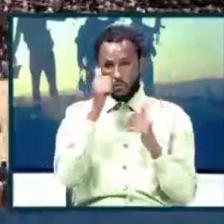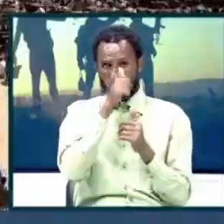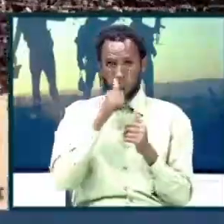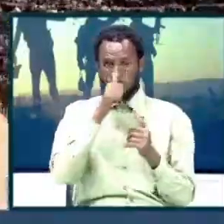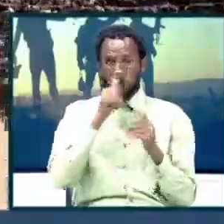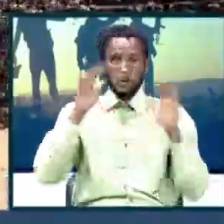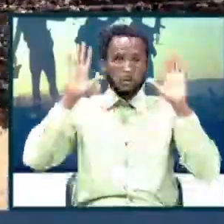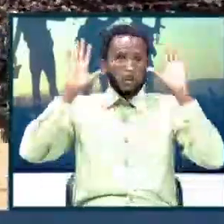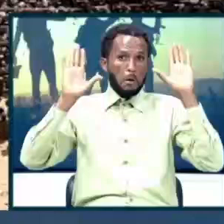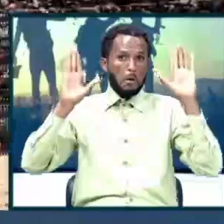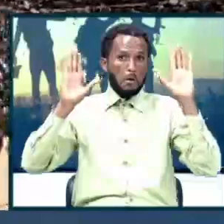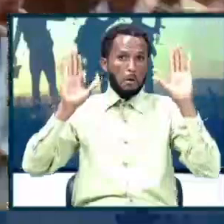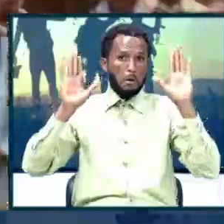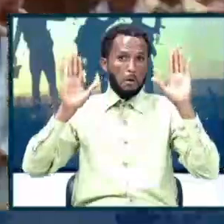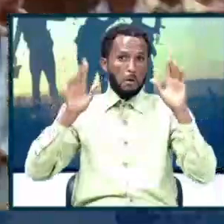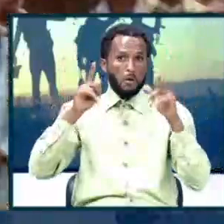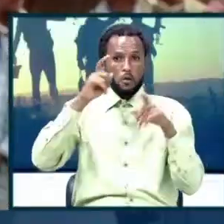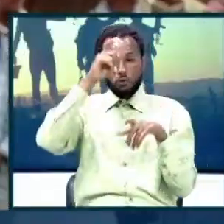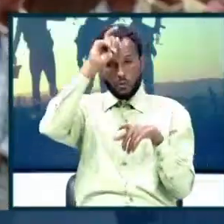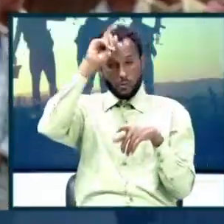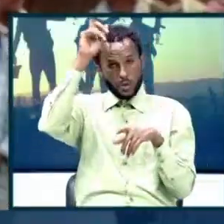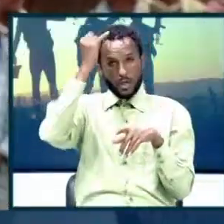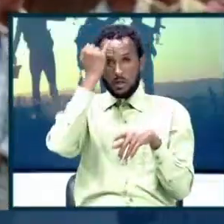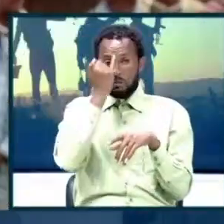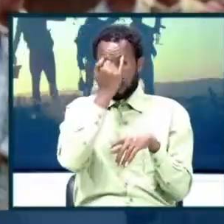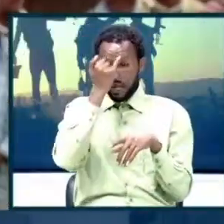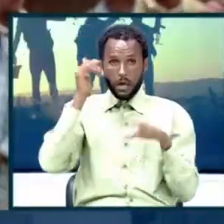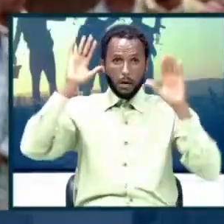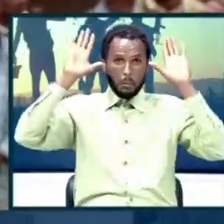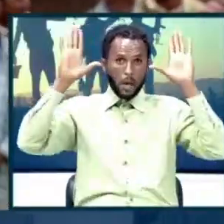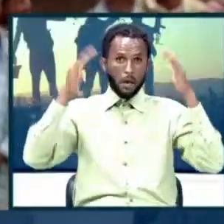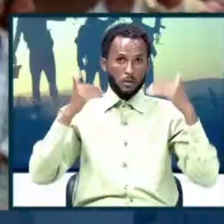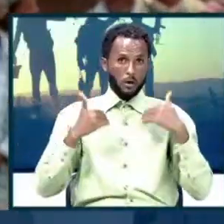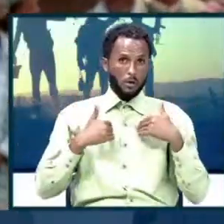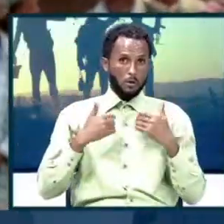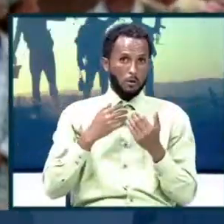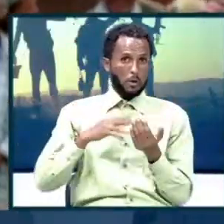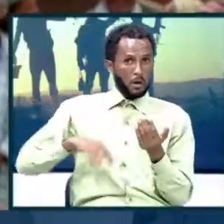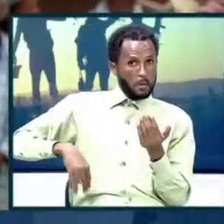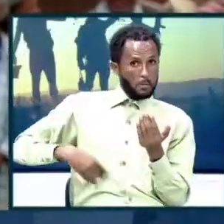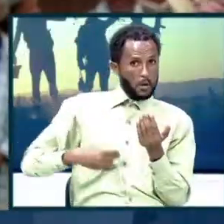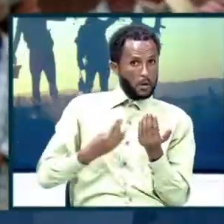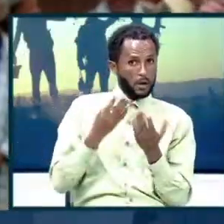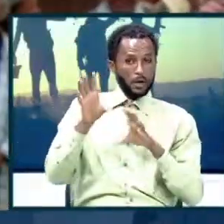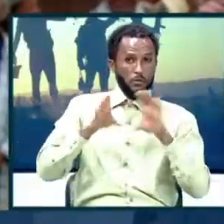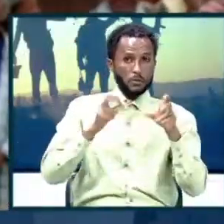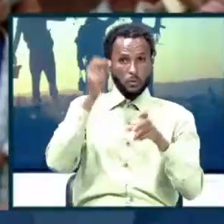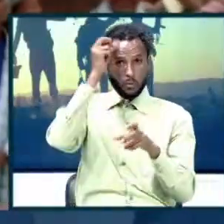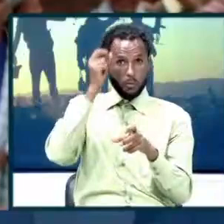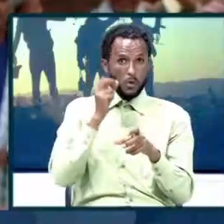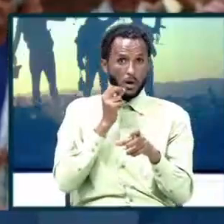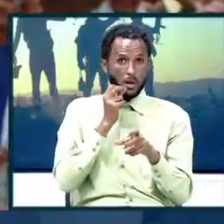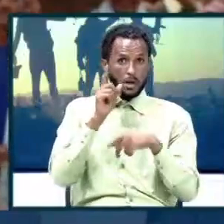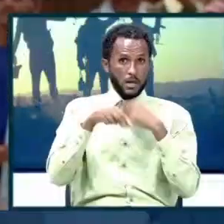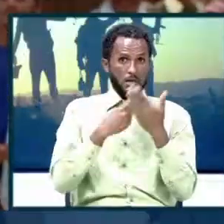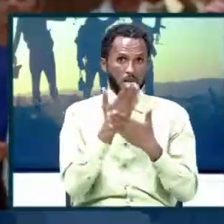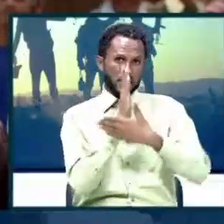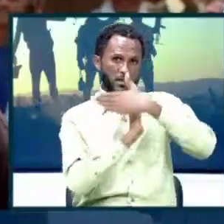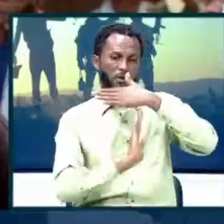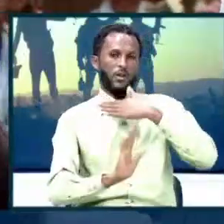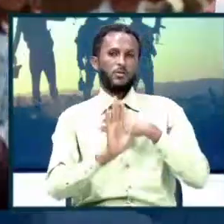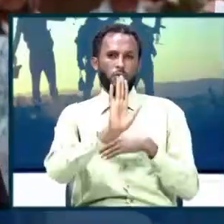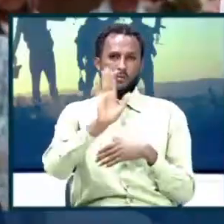ተማሪኹ ቱርኪ ጥልያንን ክመርሕ እንከሎ እውን ምሕረት ካብ ዝገበሩ ወለዲ ስለ